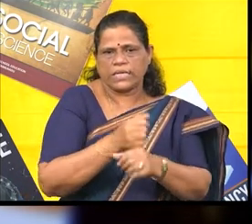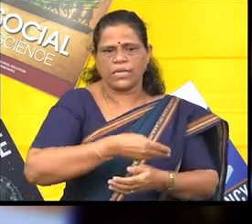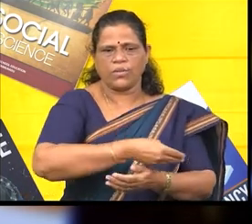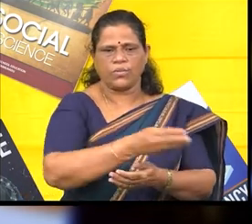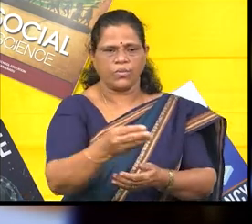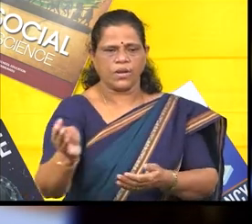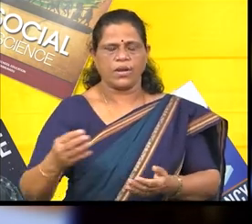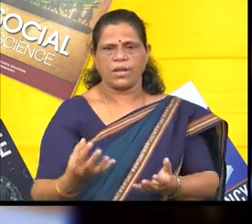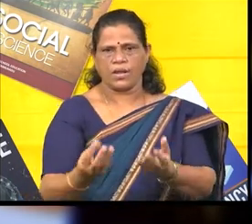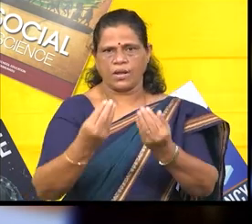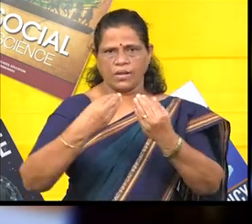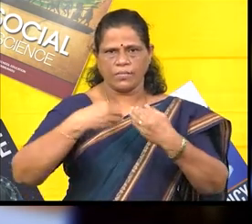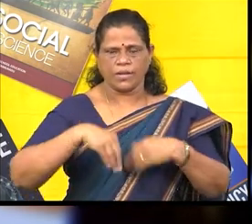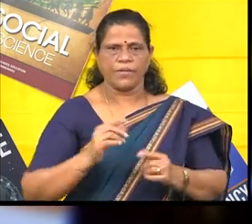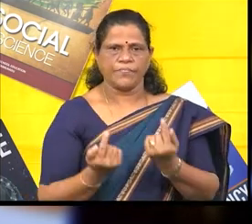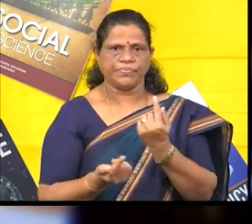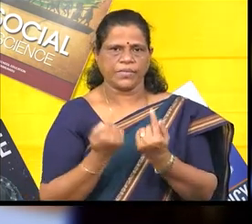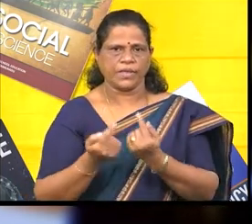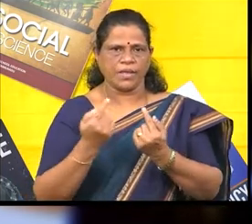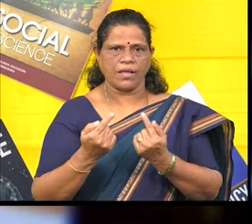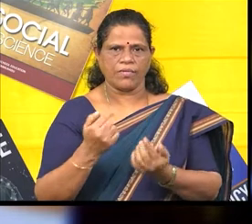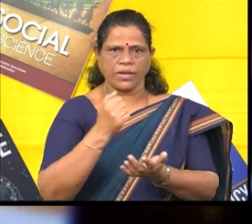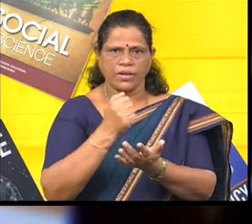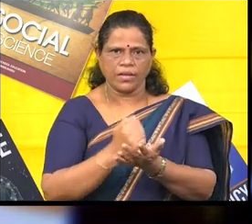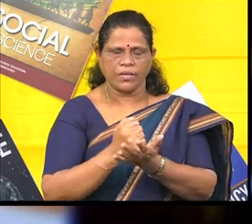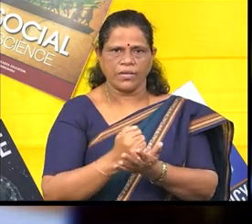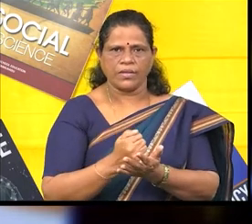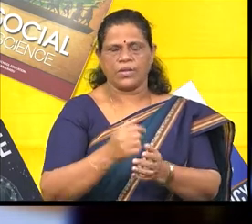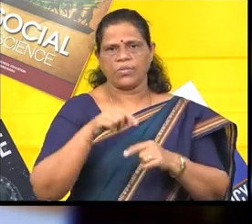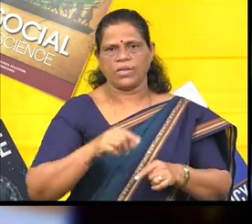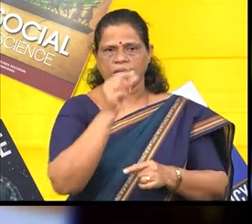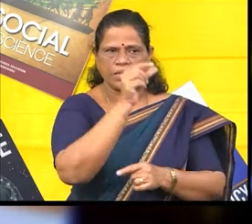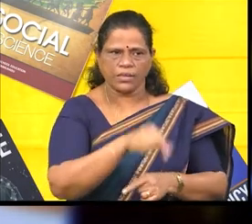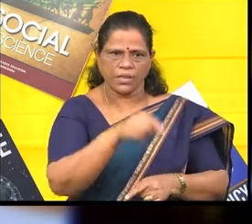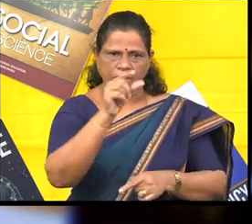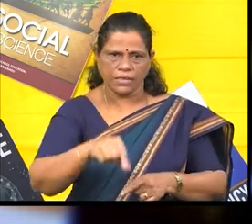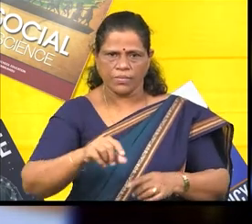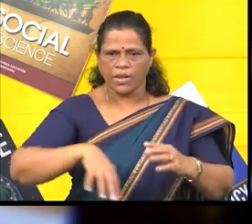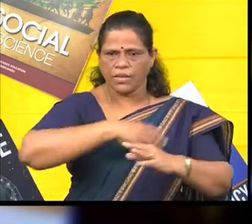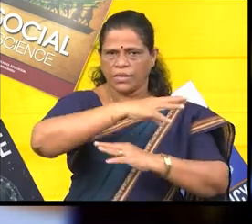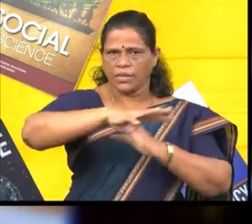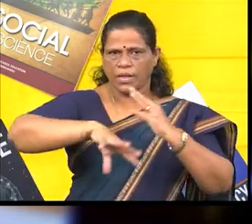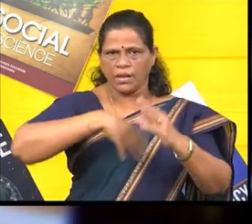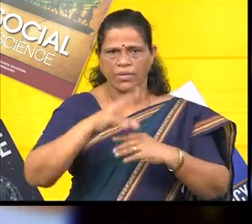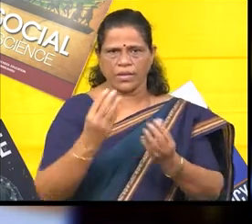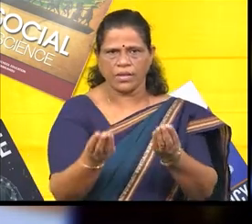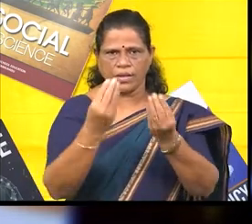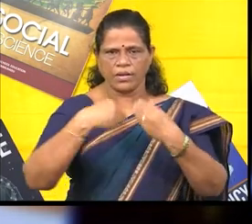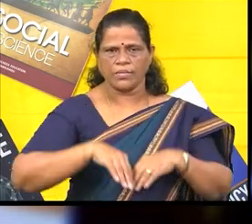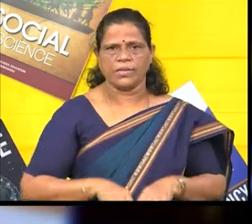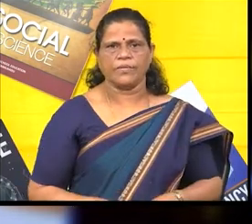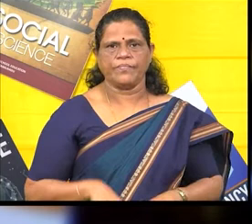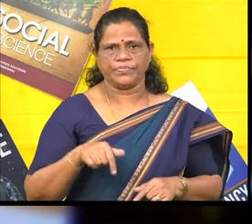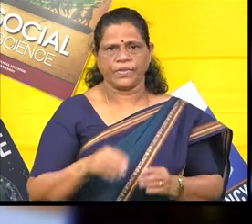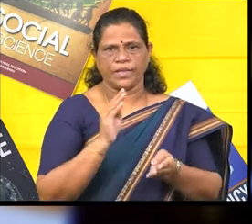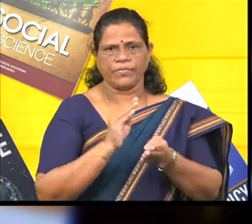உரங்களாக நமக்கு அளிக்கப்படுகிறது. தாவரங்களுடைய தேவையை பொறுத்து இவை தனித்தனியாகவோ அல்லது கலவையாகவோ நமக்கு